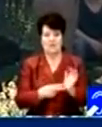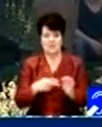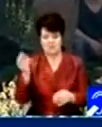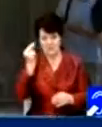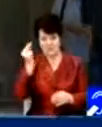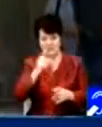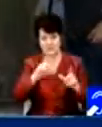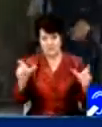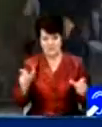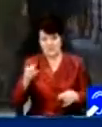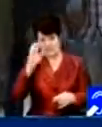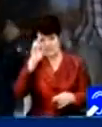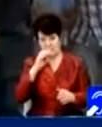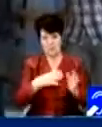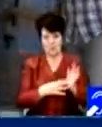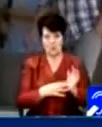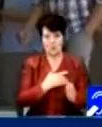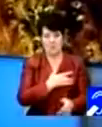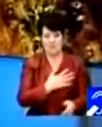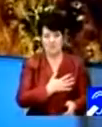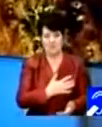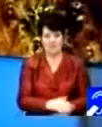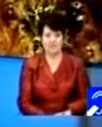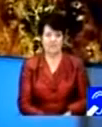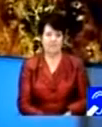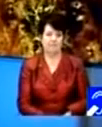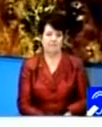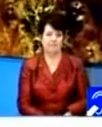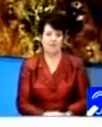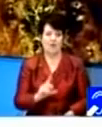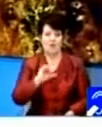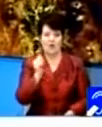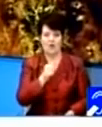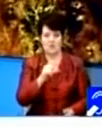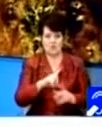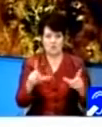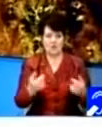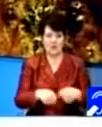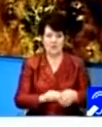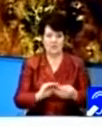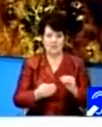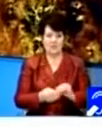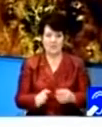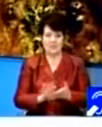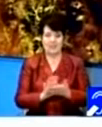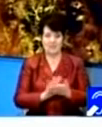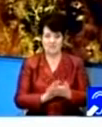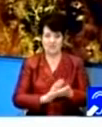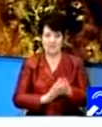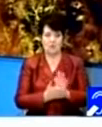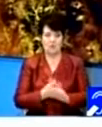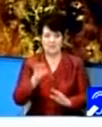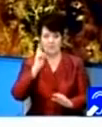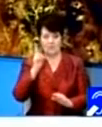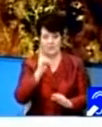de stat și 9 instituții private. Un nou an școlar, aceleași probleme de igienă. Situația toaletelor